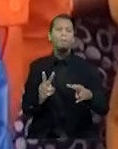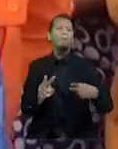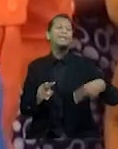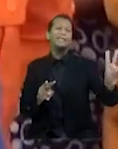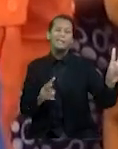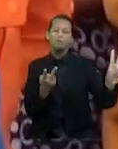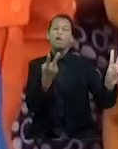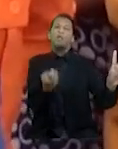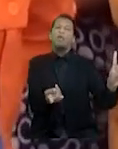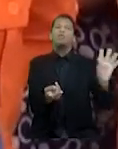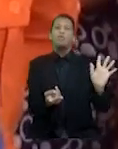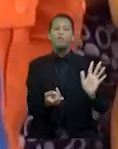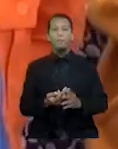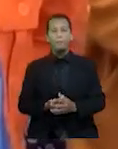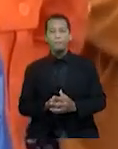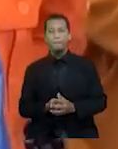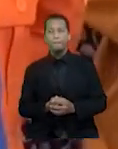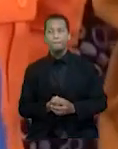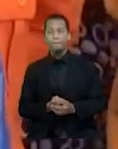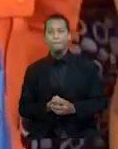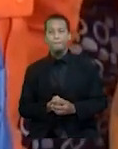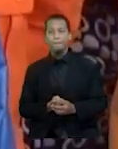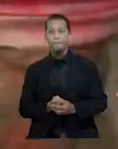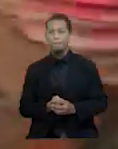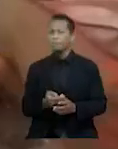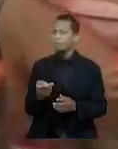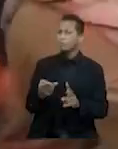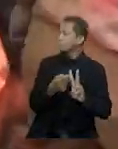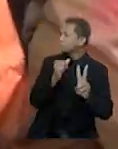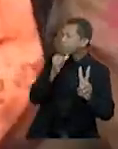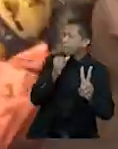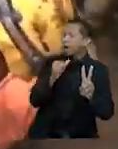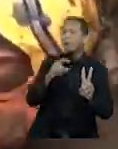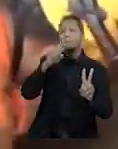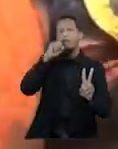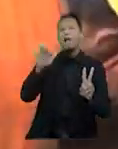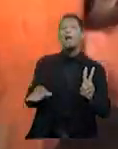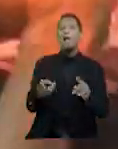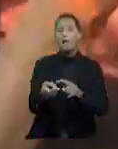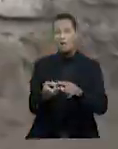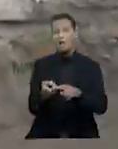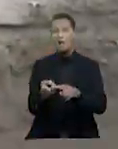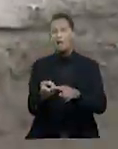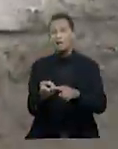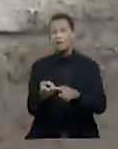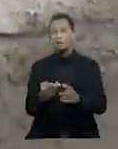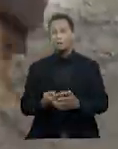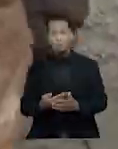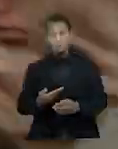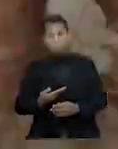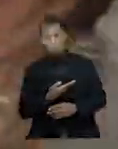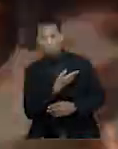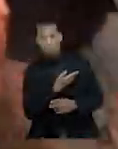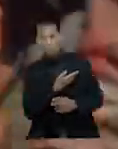Dua orang, betul. Itu ayah sama anak atau seperti apa? Ayah sama anak, betul. Jenazah korban dibawa ke rumah sakit untuk